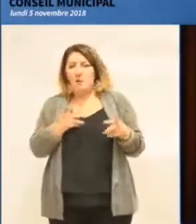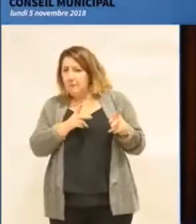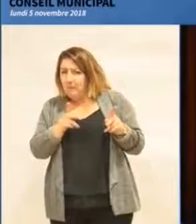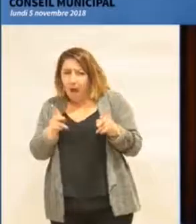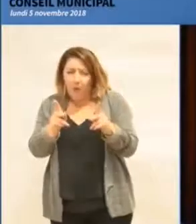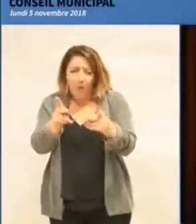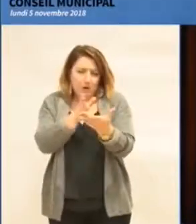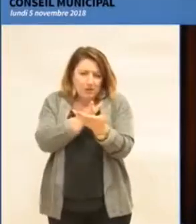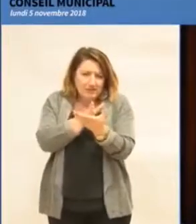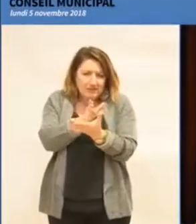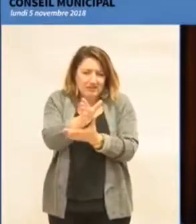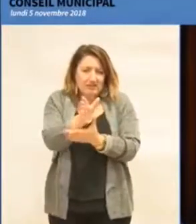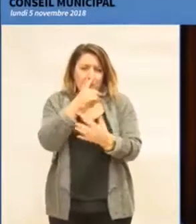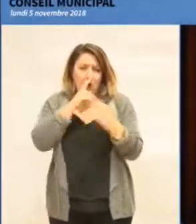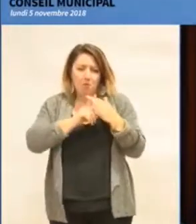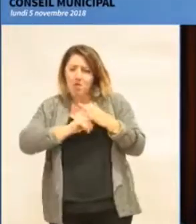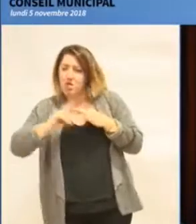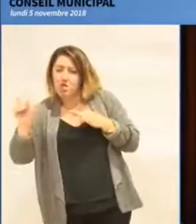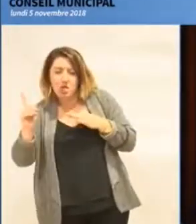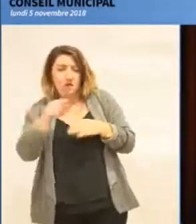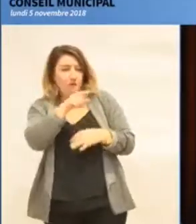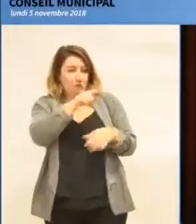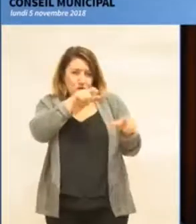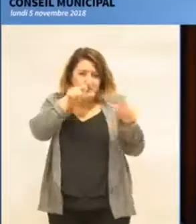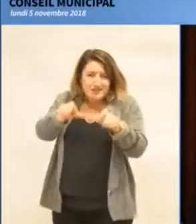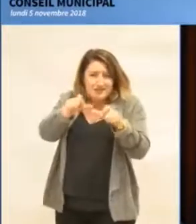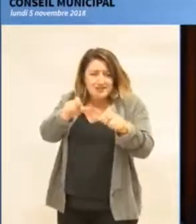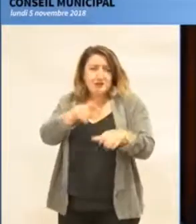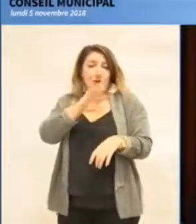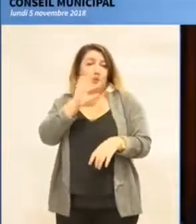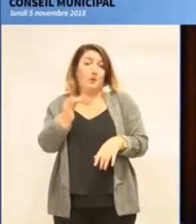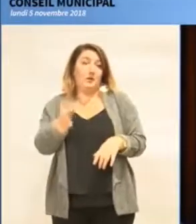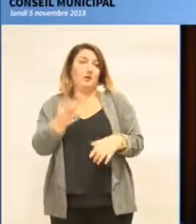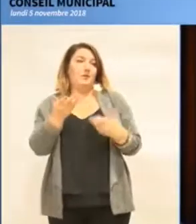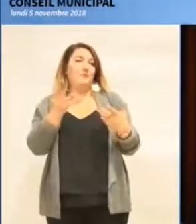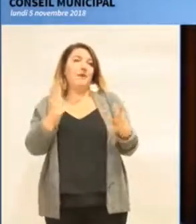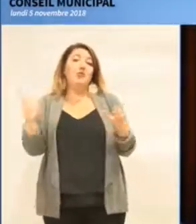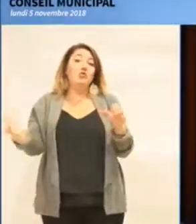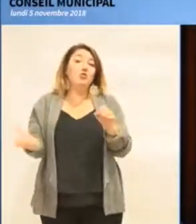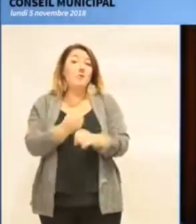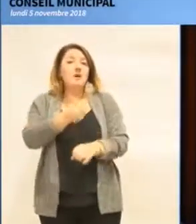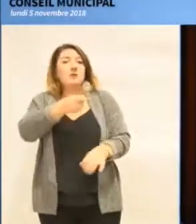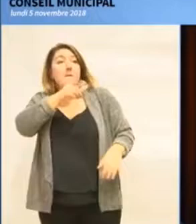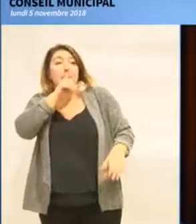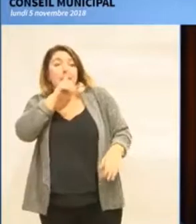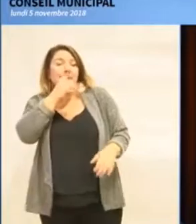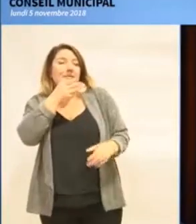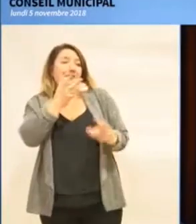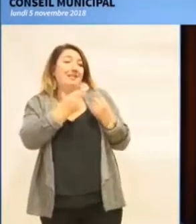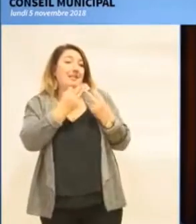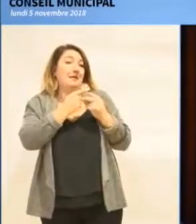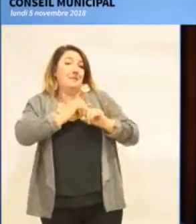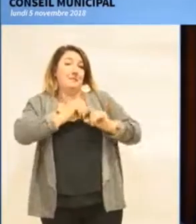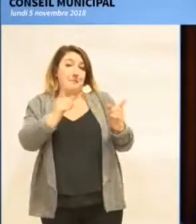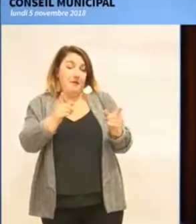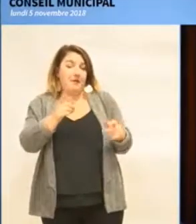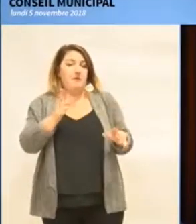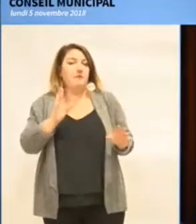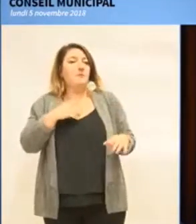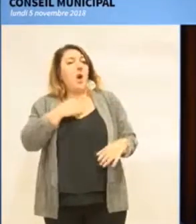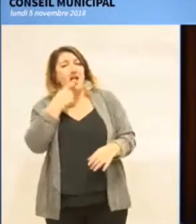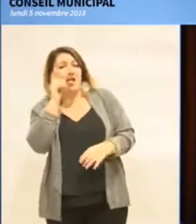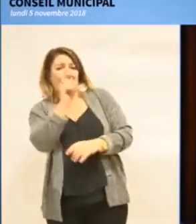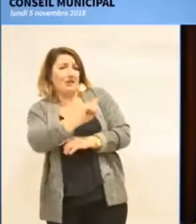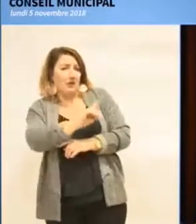sais que c'est quelque chose auquel on est extrêmement attentif. Ça aurait peut-être mérité d'être précisé. Prenez mon interpellation dans ce